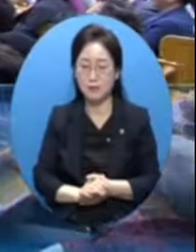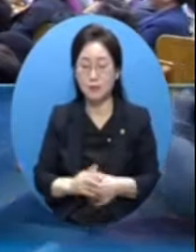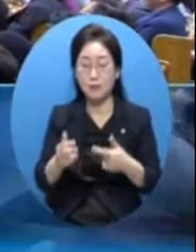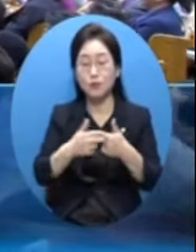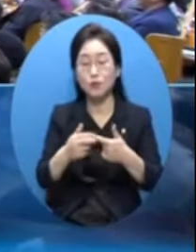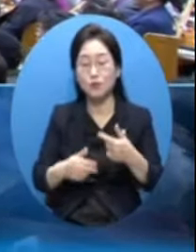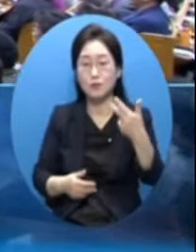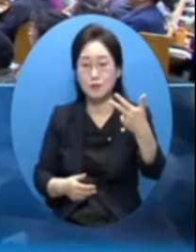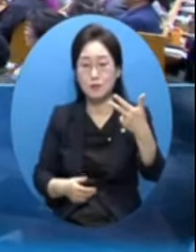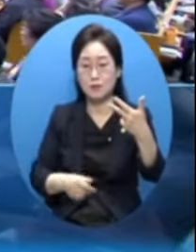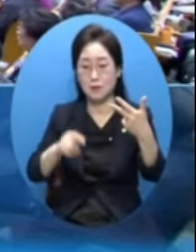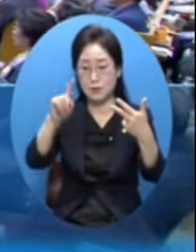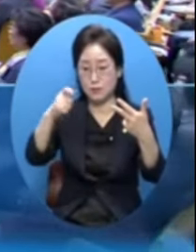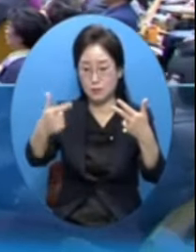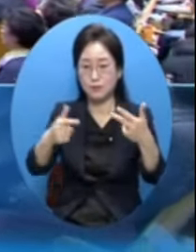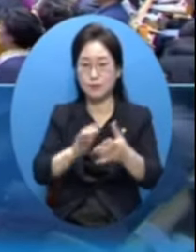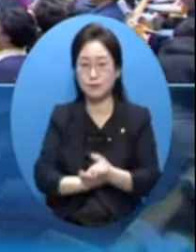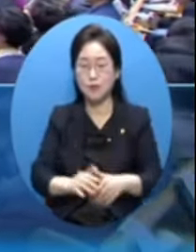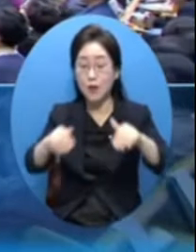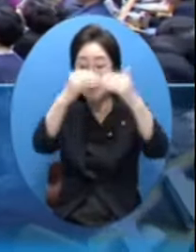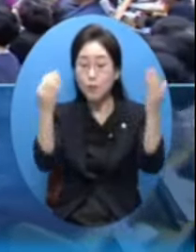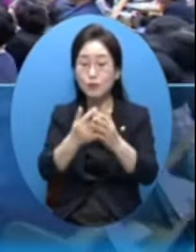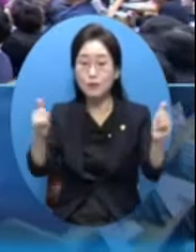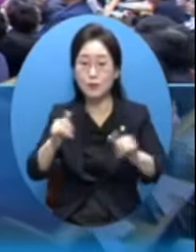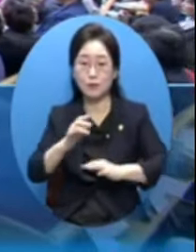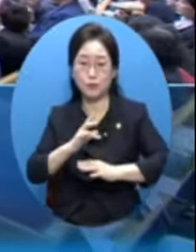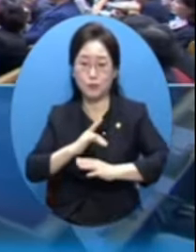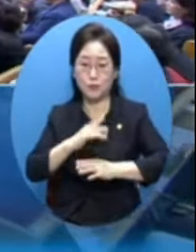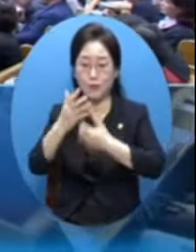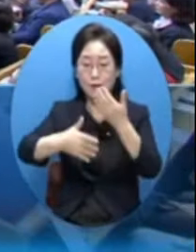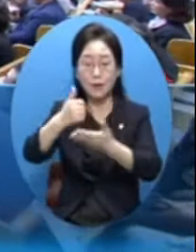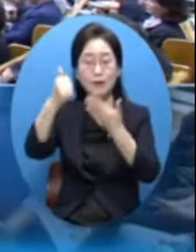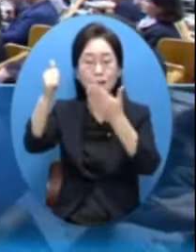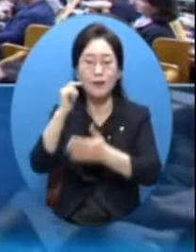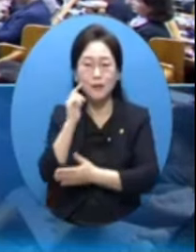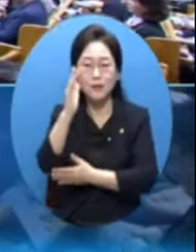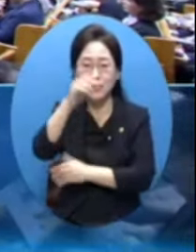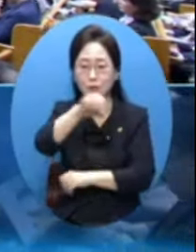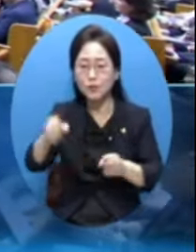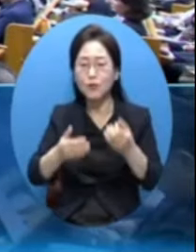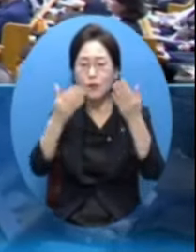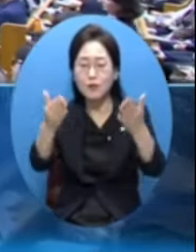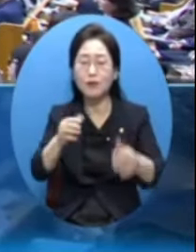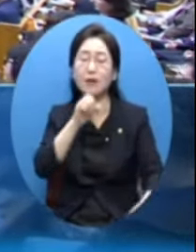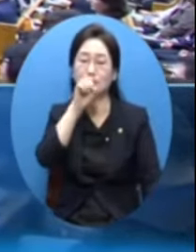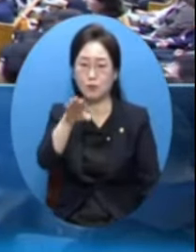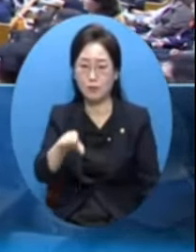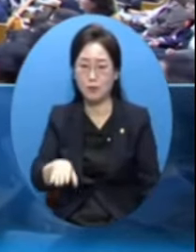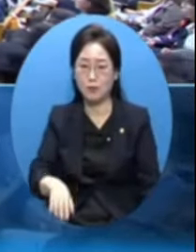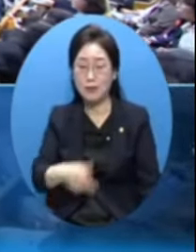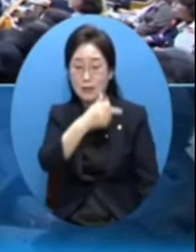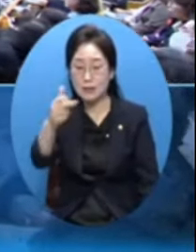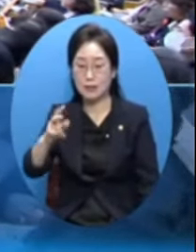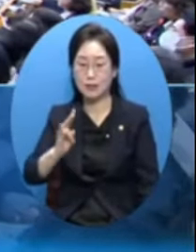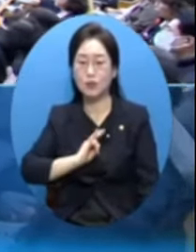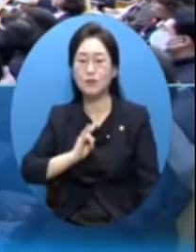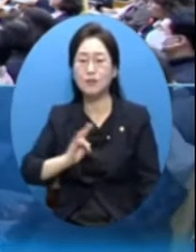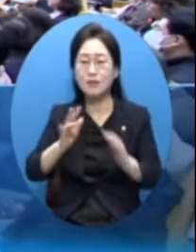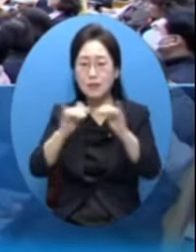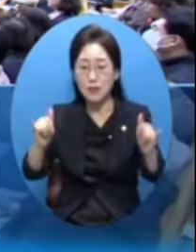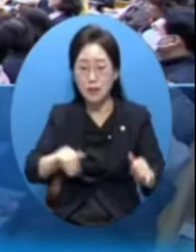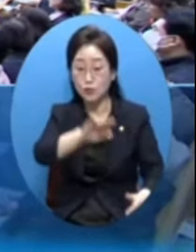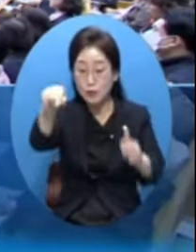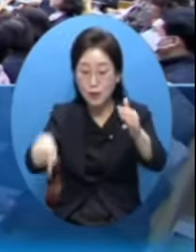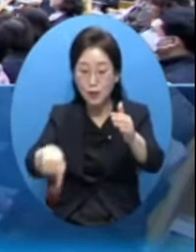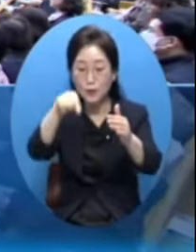누가복음 7장 16절을 말씀합니다. 모든 사람이 두려워하며 하나님께 영광을 돌려 이르되 큰 선자가